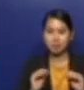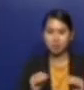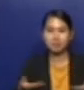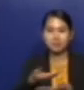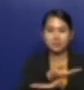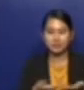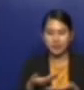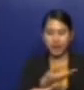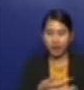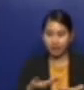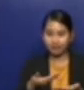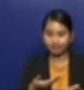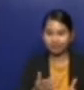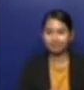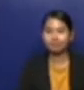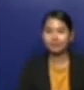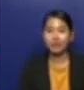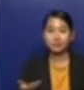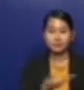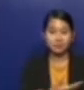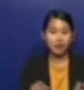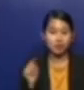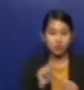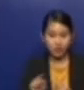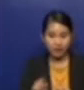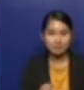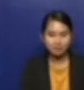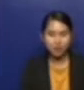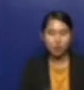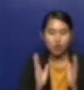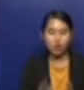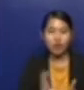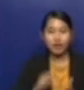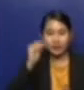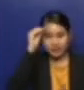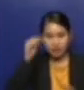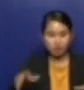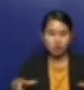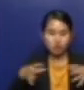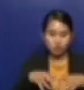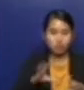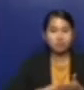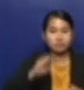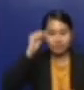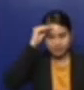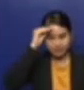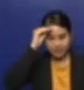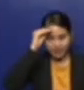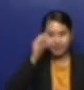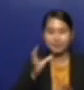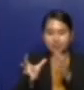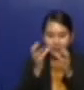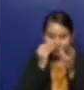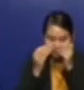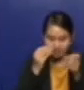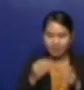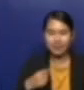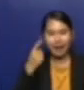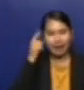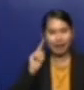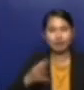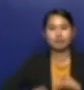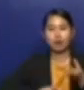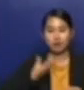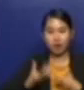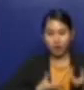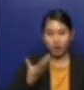าให้มีการรับฟังความคิดเห็นของนักเรียนนิสิตนักศึกษาและประชาชนและส่งผล